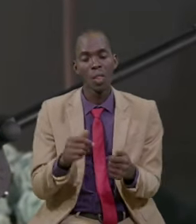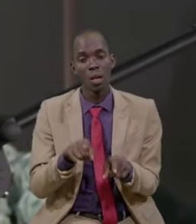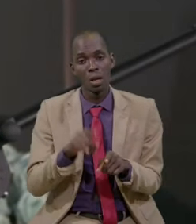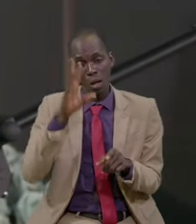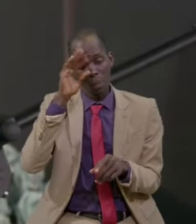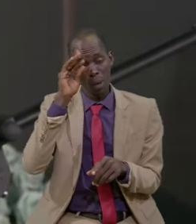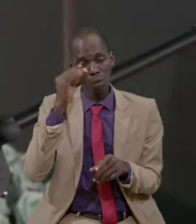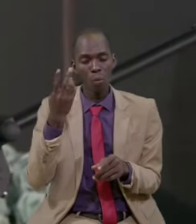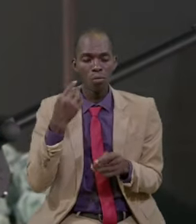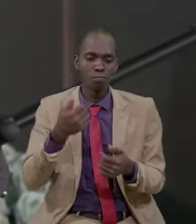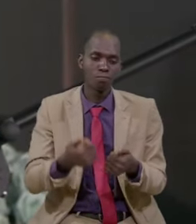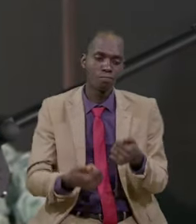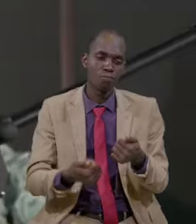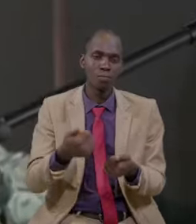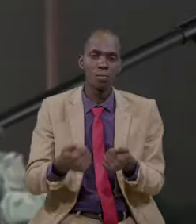l'un de nos frères